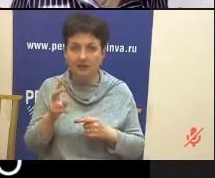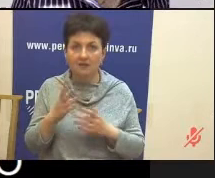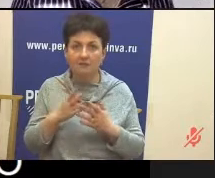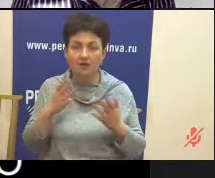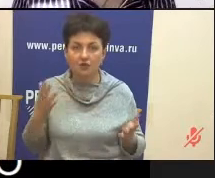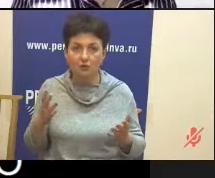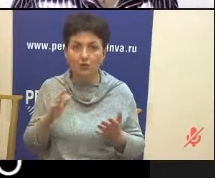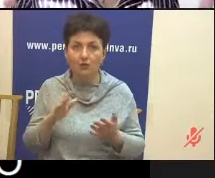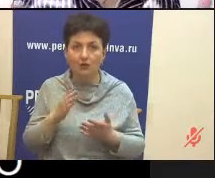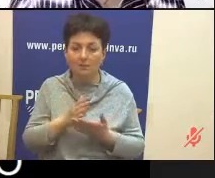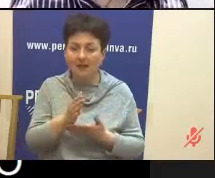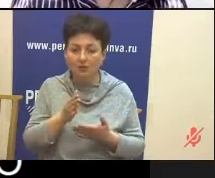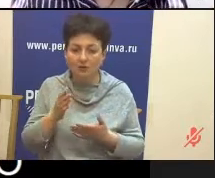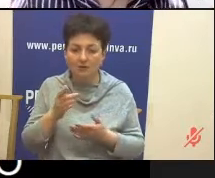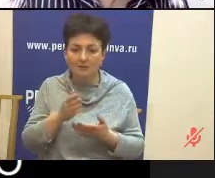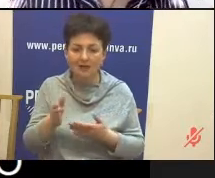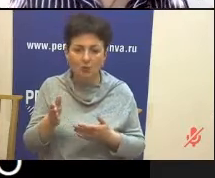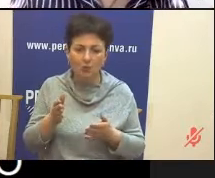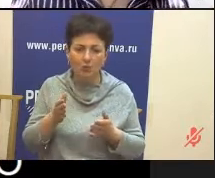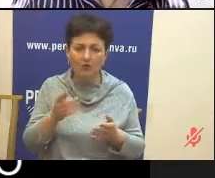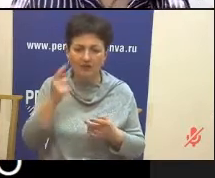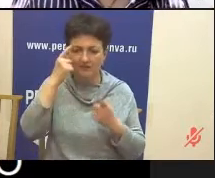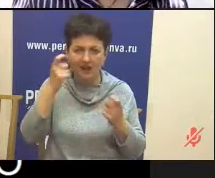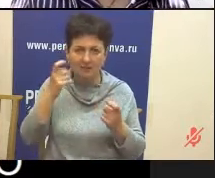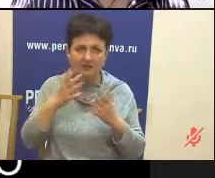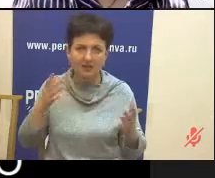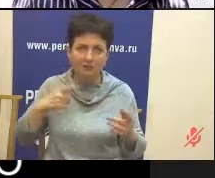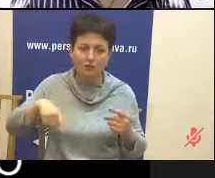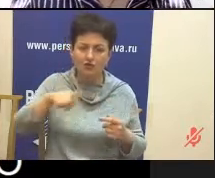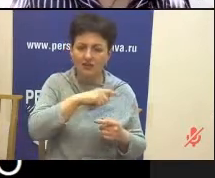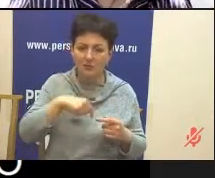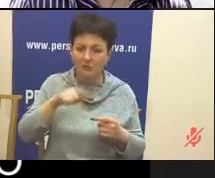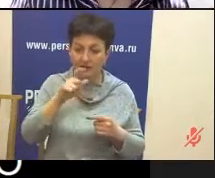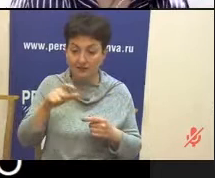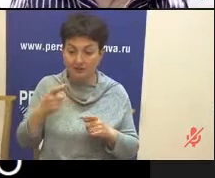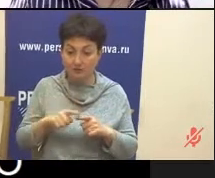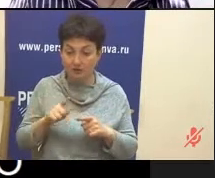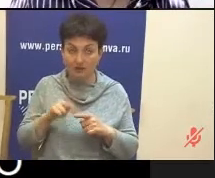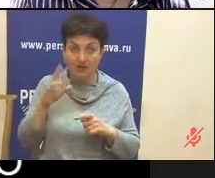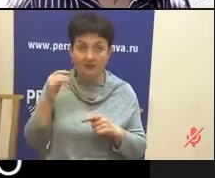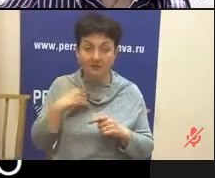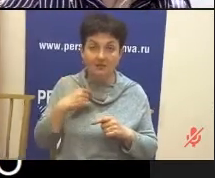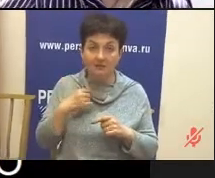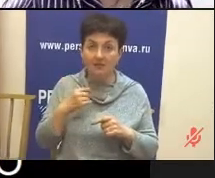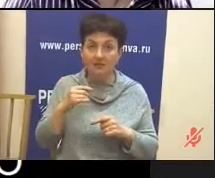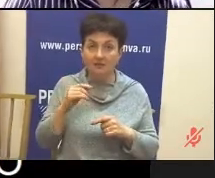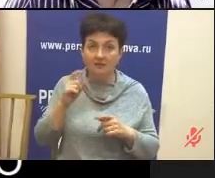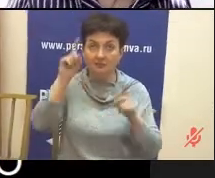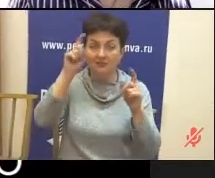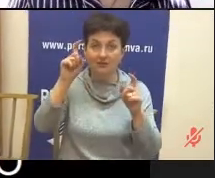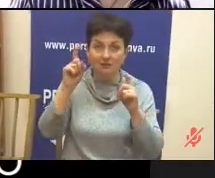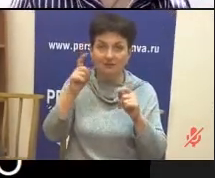которые мы привыкли как к большому, условно, потоку информации для очень большого круга лиц, это как раз